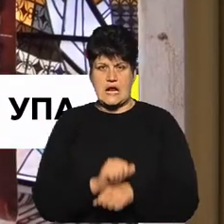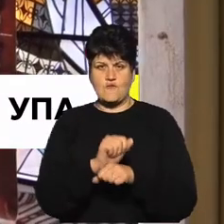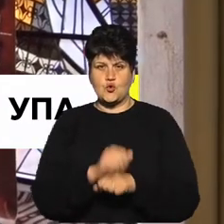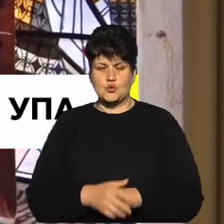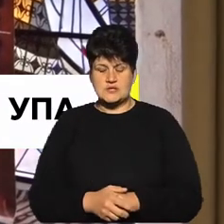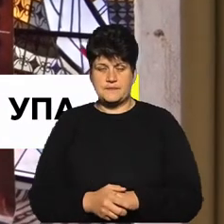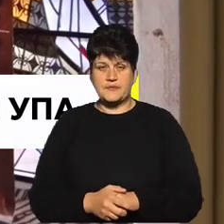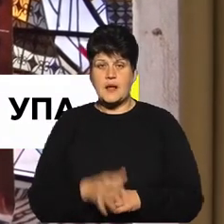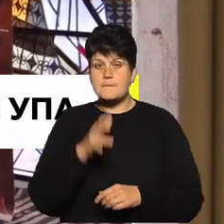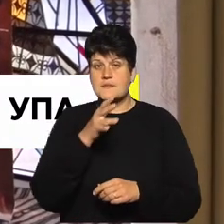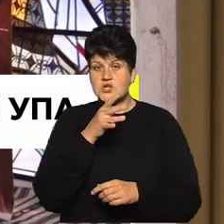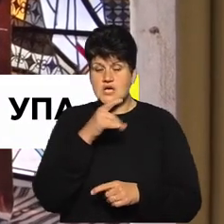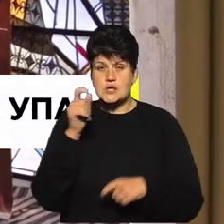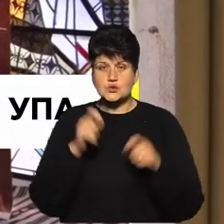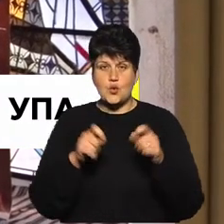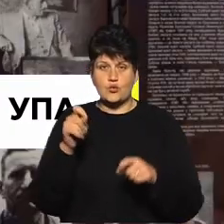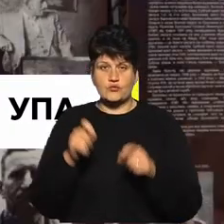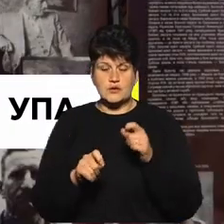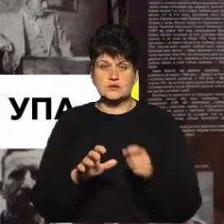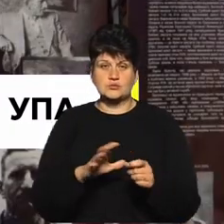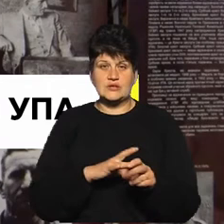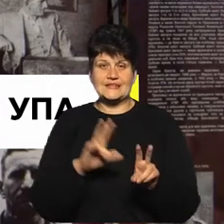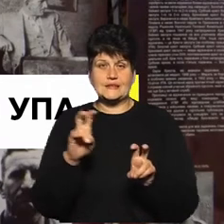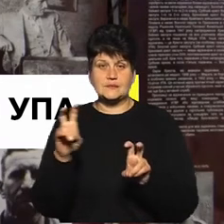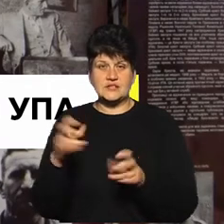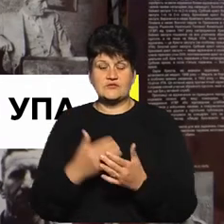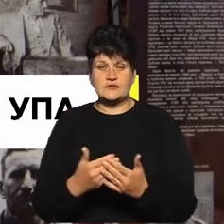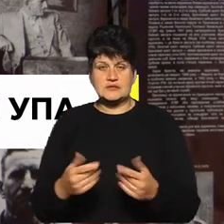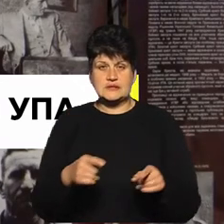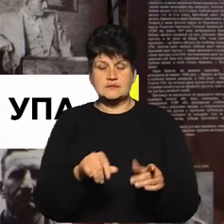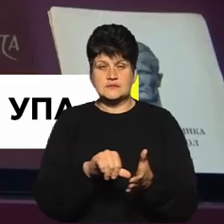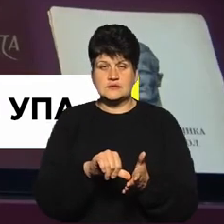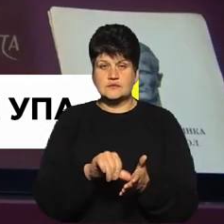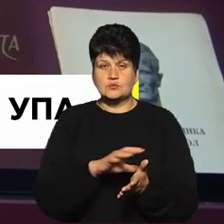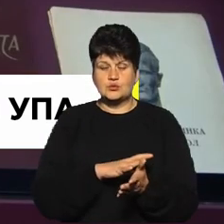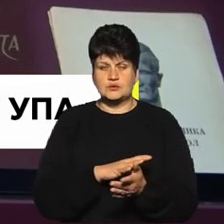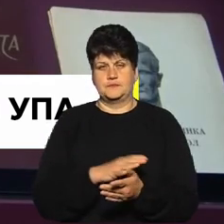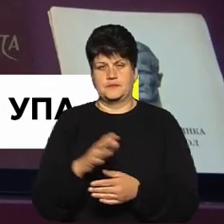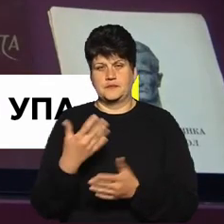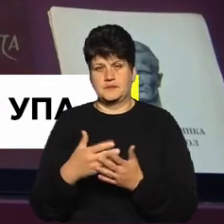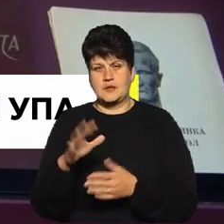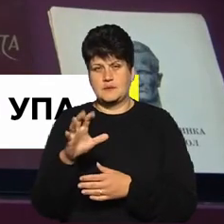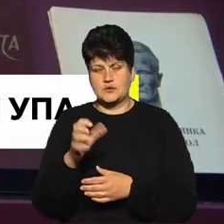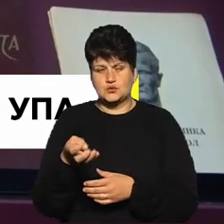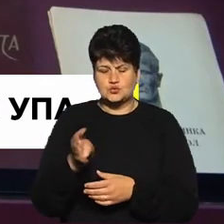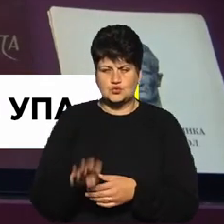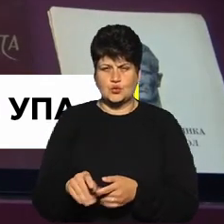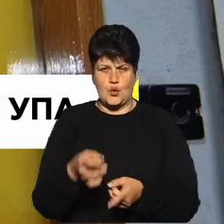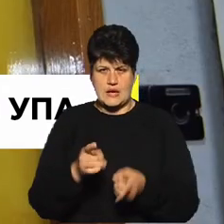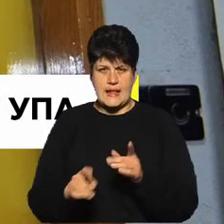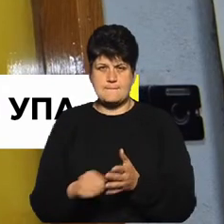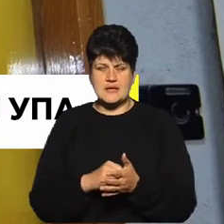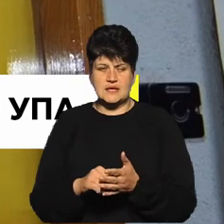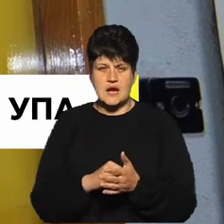Під час конференції у фоє музею діяла тематична виставка. На ній представлені понад півсотні оригінальних матеріалів з фондів